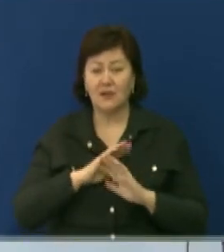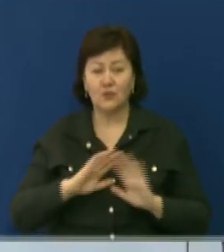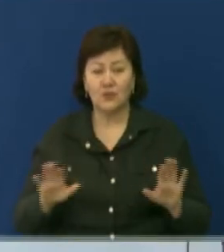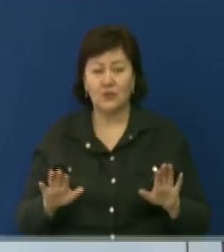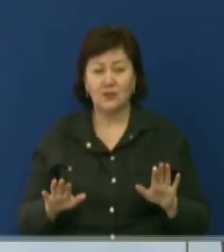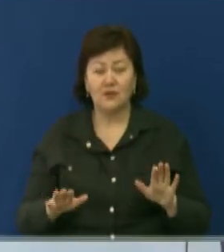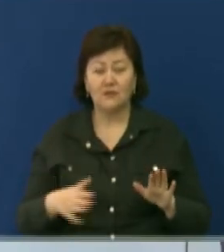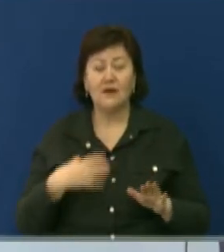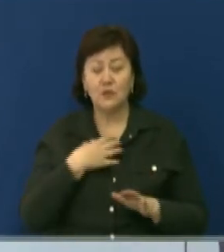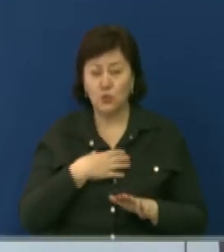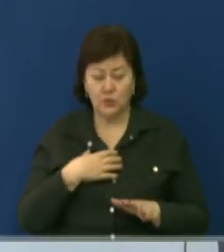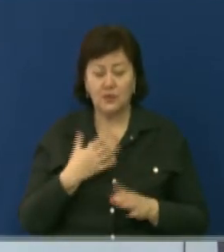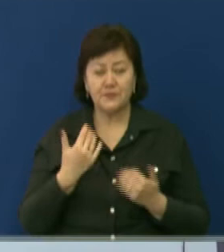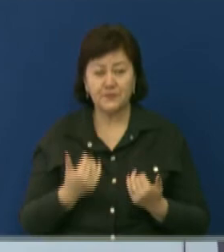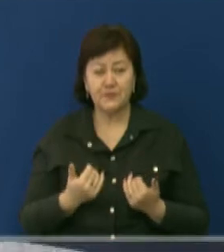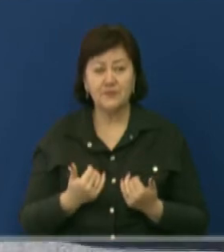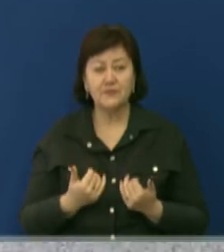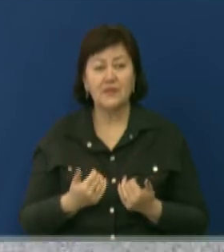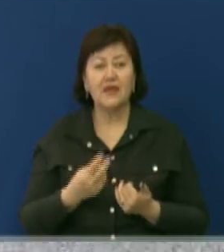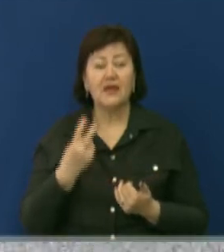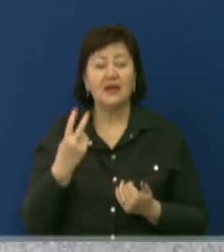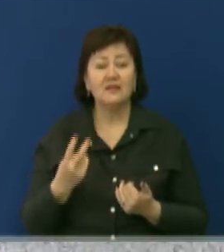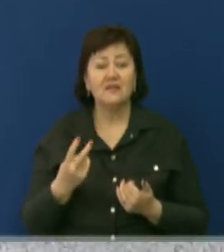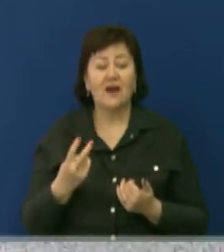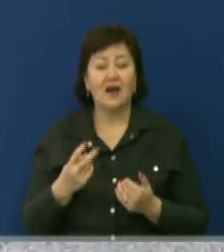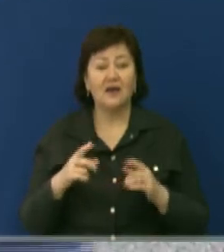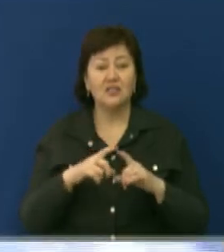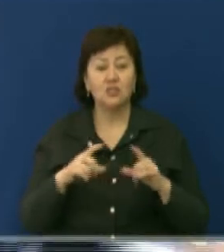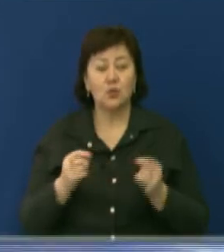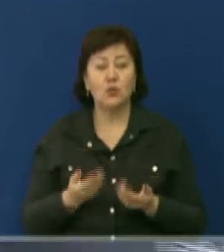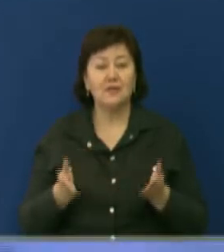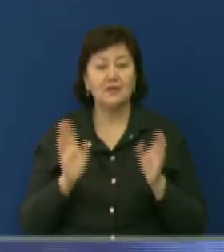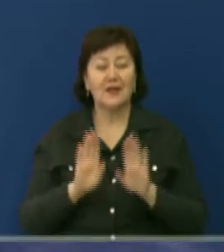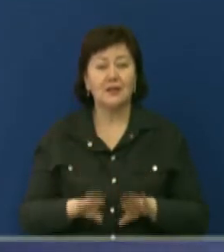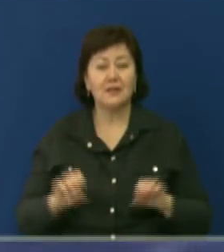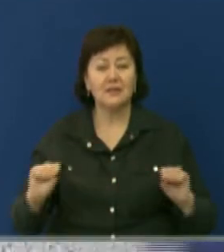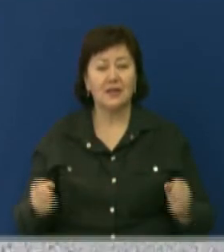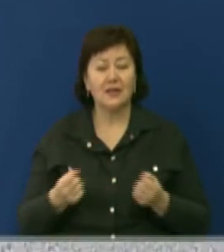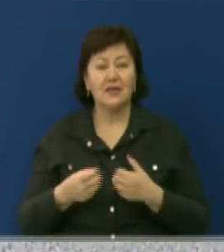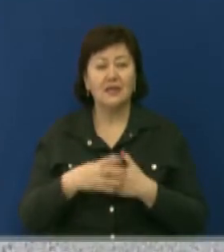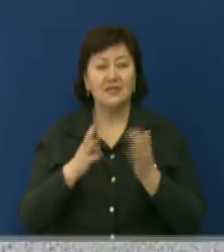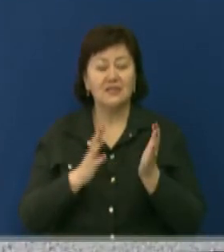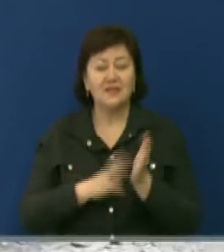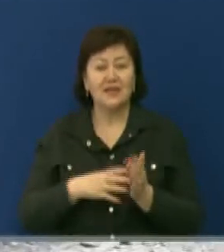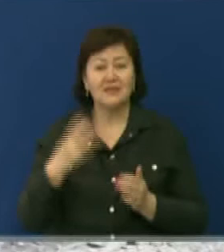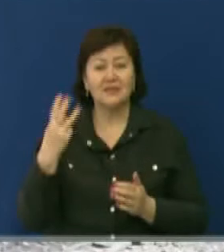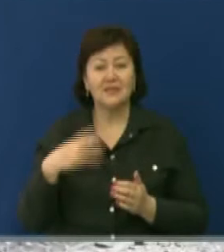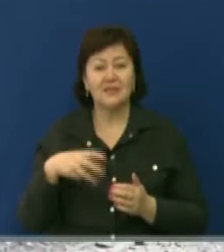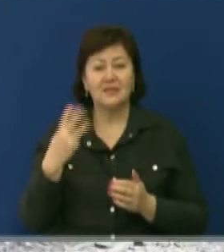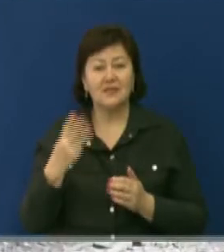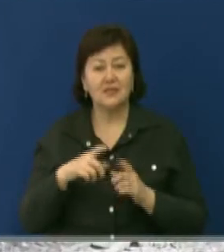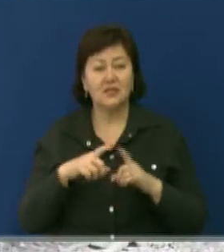әкімінің орынбасары Айдар Садырбаев. Тағы 2 білім ордасы карантинге жабылды. Бұл нөмірі 19-шы және 33-шы